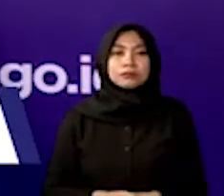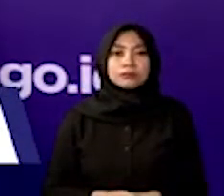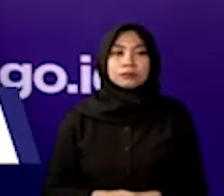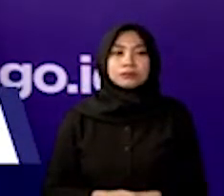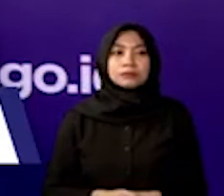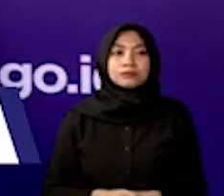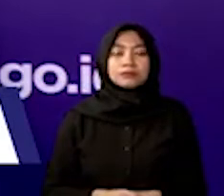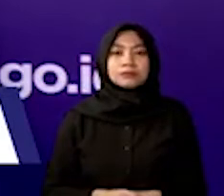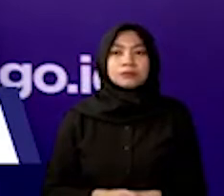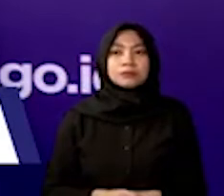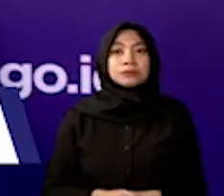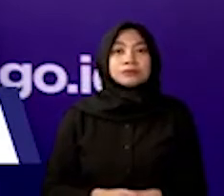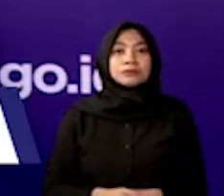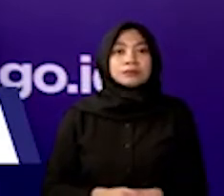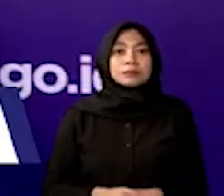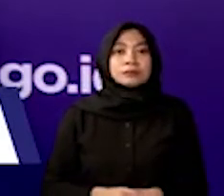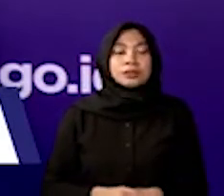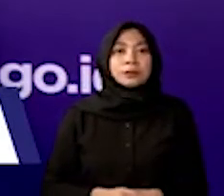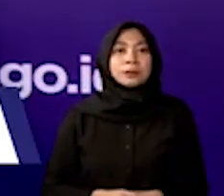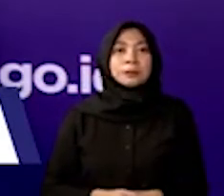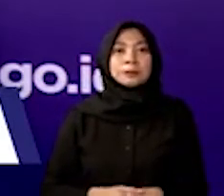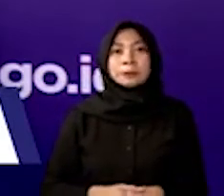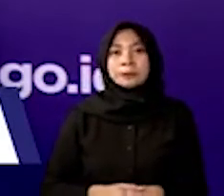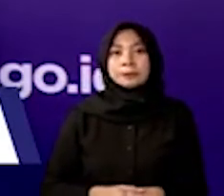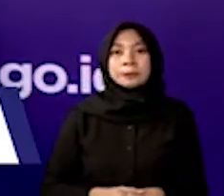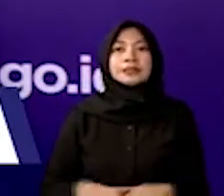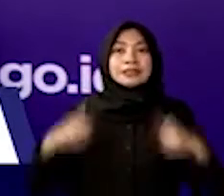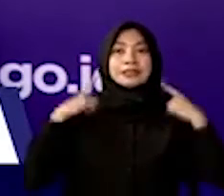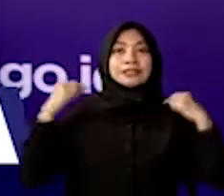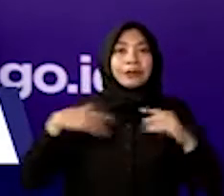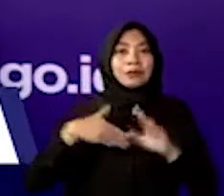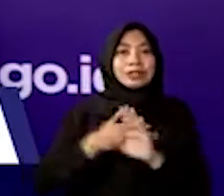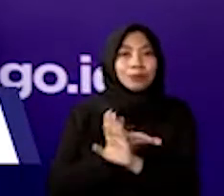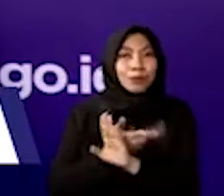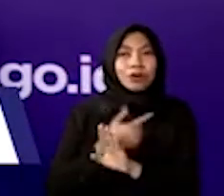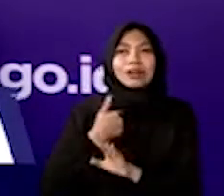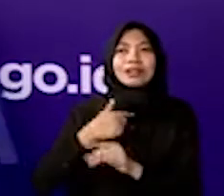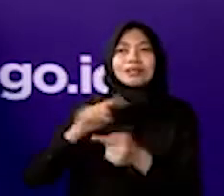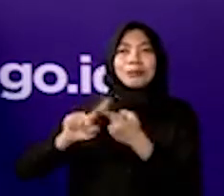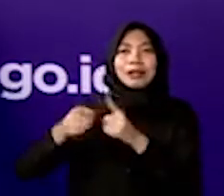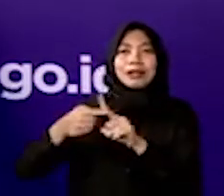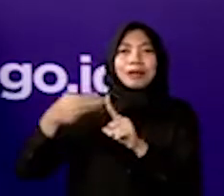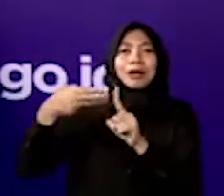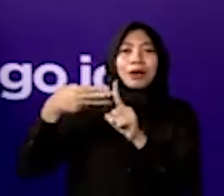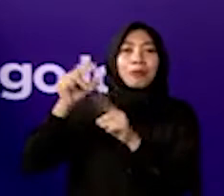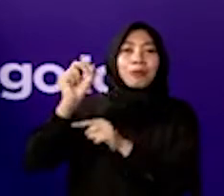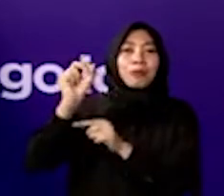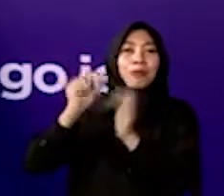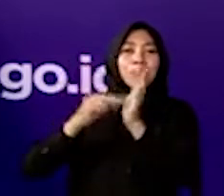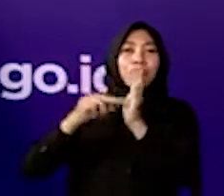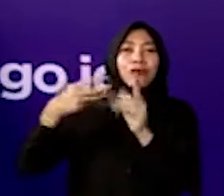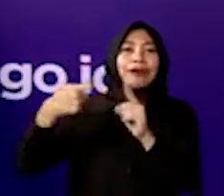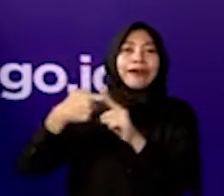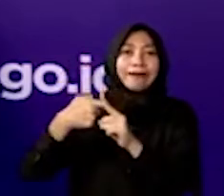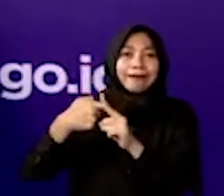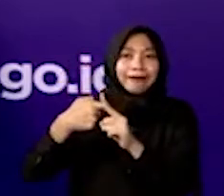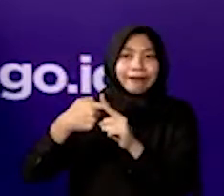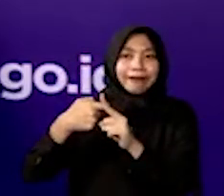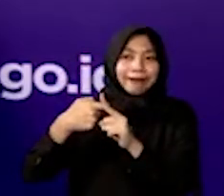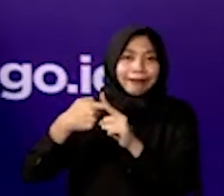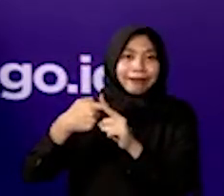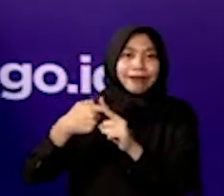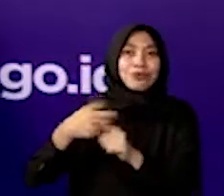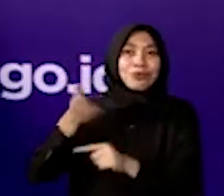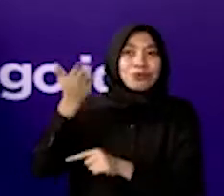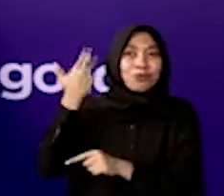menyampaikan terima kasih kepada kawan-kawan Bonek di Jawa Timur yang semula masih banyak yang menolak